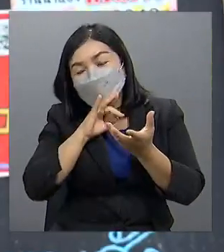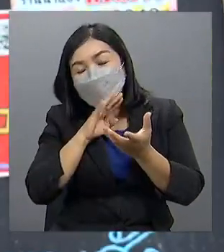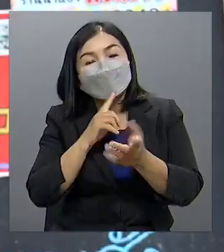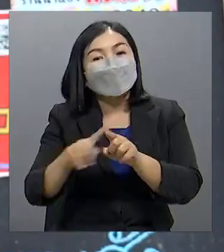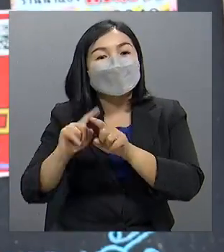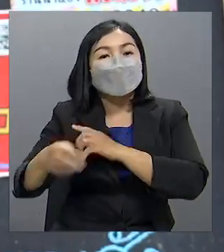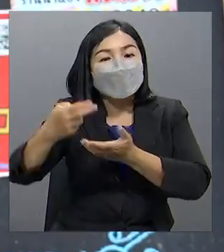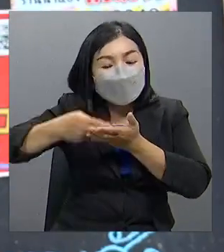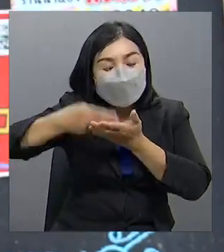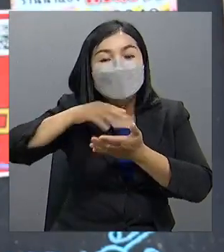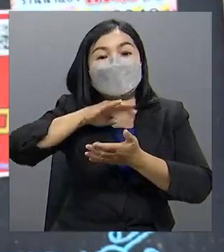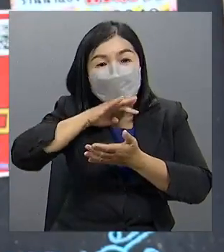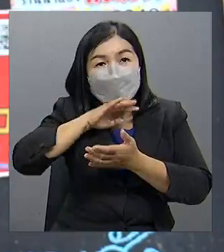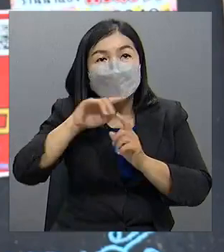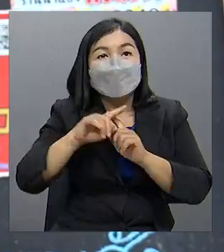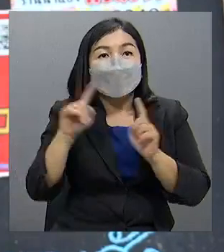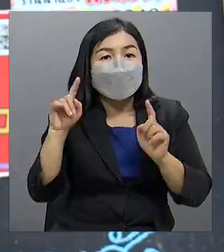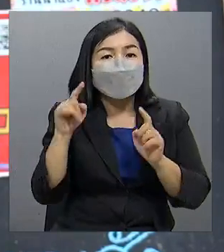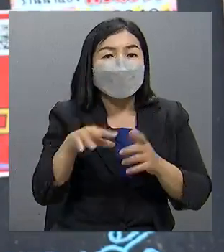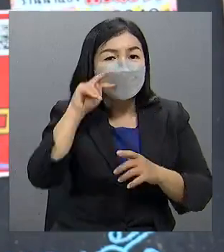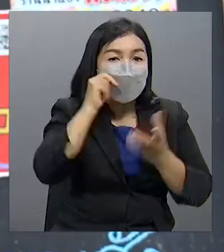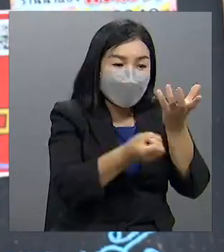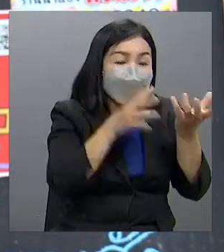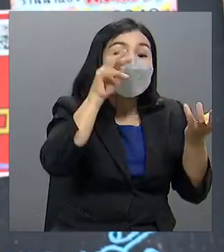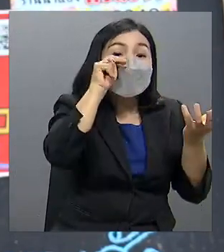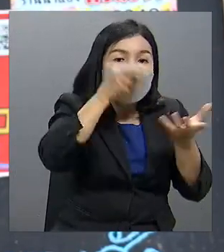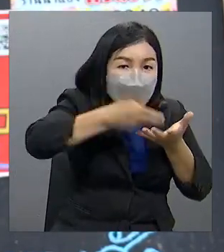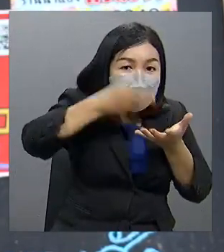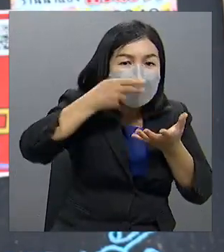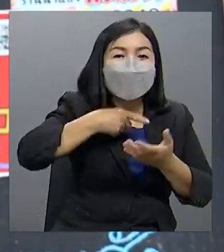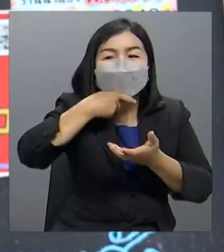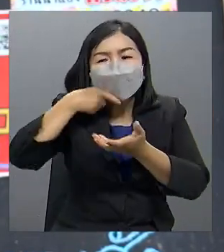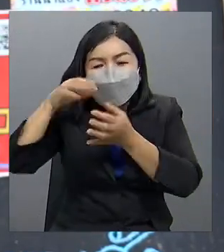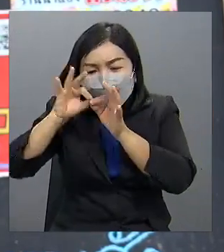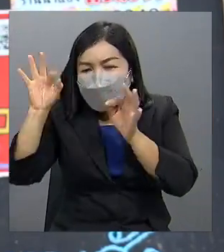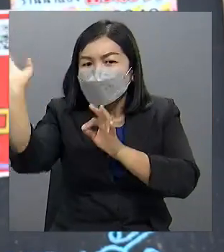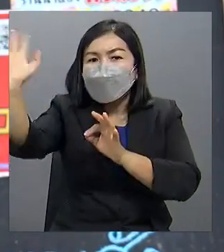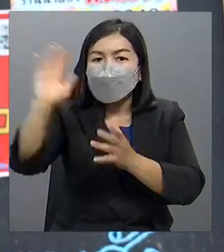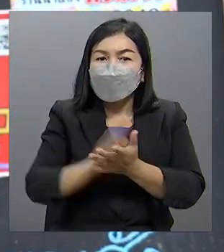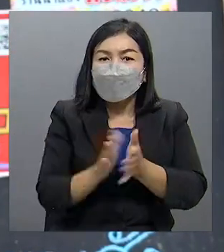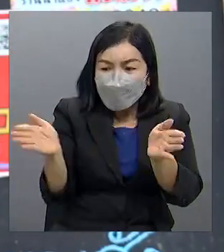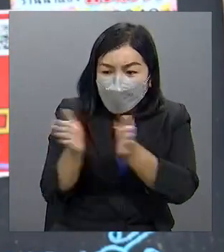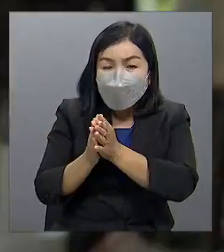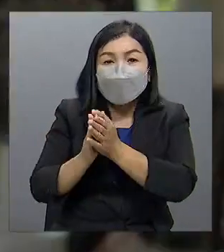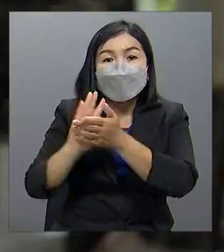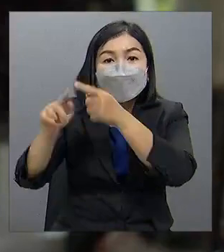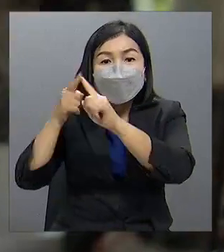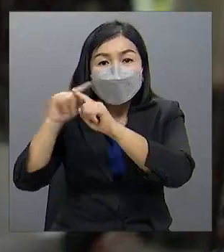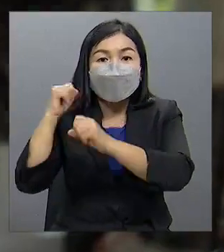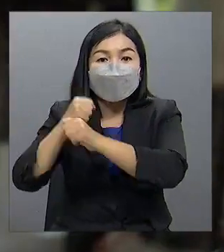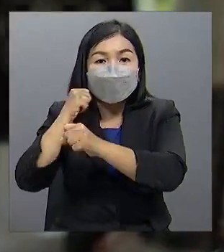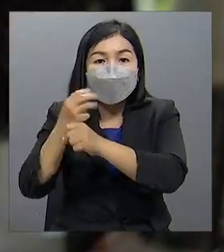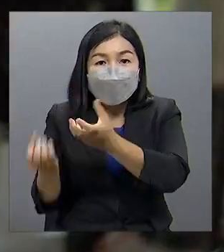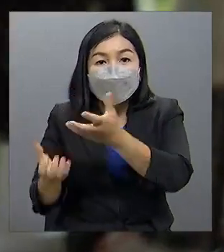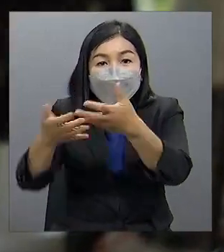านก๋วยเตี๋ยวน้ำไม่ชอบทานก๋วยเตี๋ยวแห้งประจวบเหมาะกับคุณเพื่อนผมเขาทำโรงงานกระทะร้อนแล้วเขาเอากระทะร้อนให้ผมเทสผ